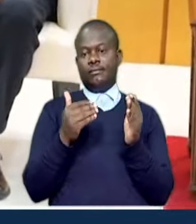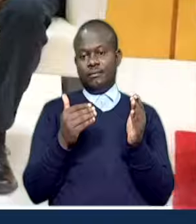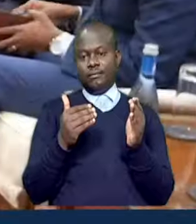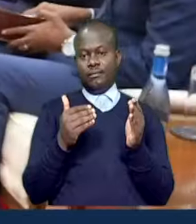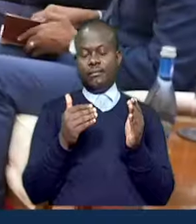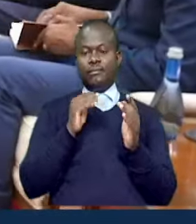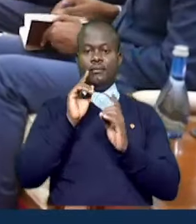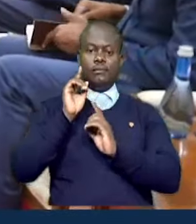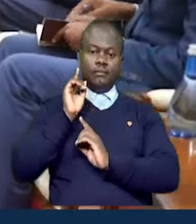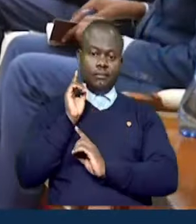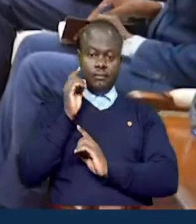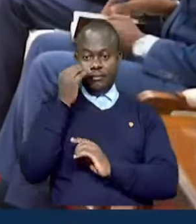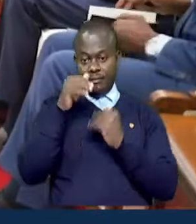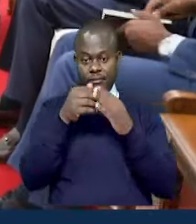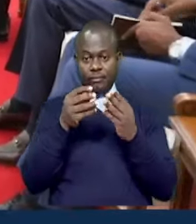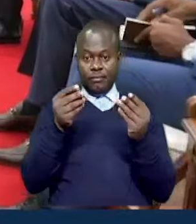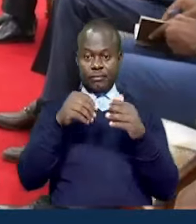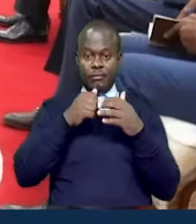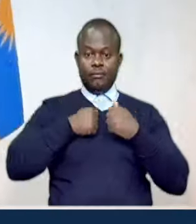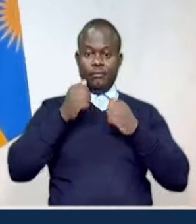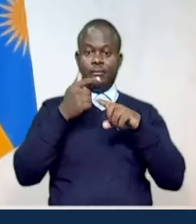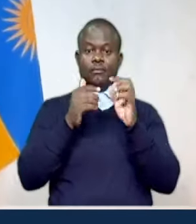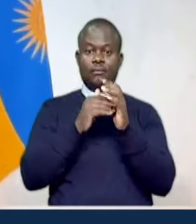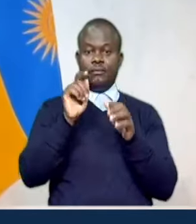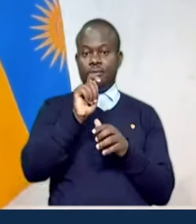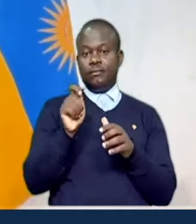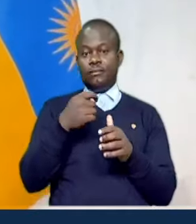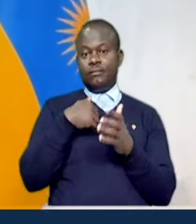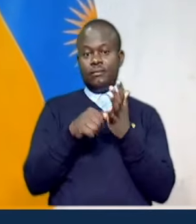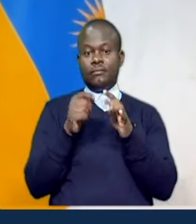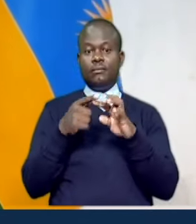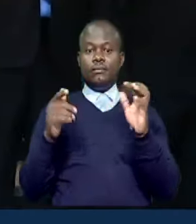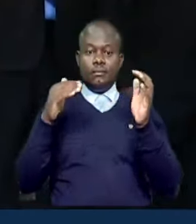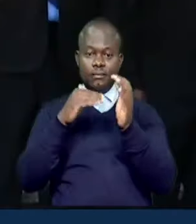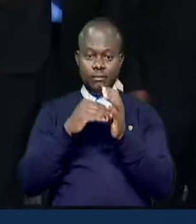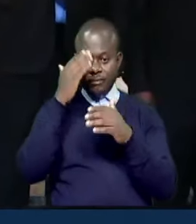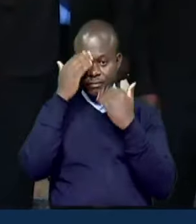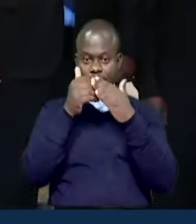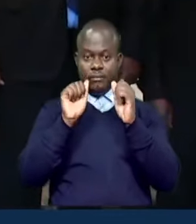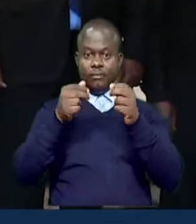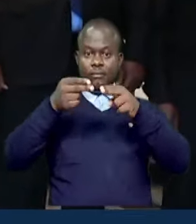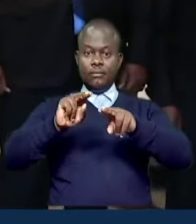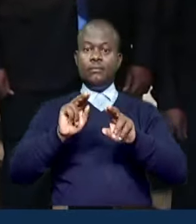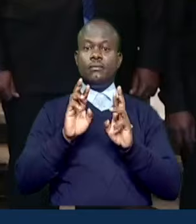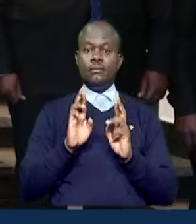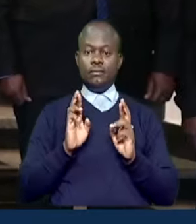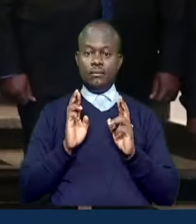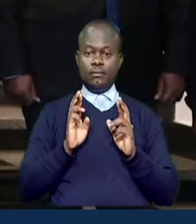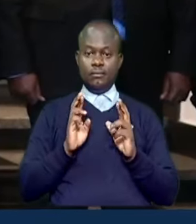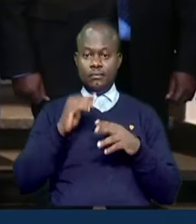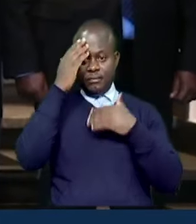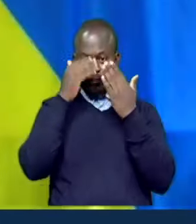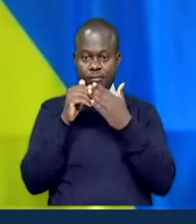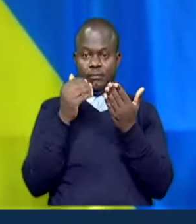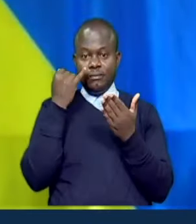umutekano w'uyihungabanye mu Rwanda na Tanzania bifite ikibazo, ariko nanone kugira ngo habeho no kwizerana, kuko